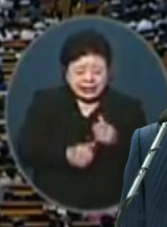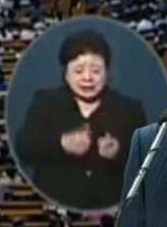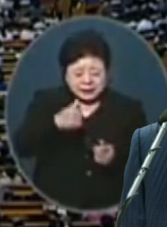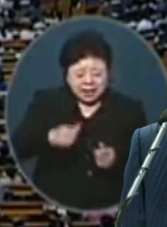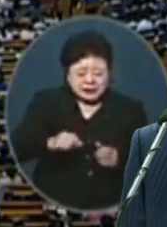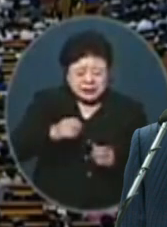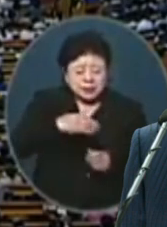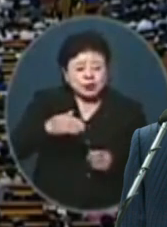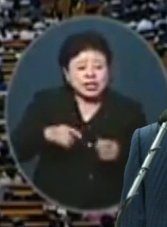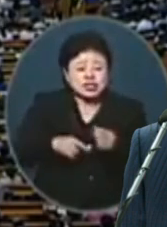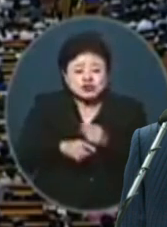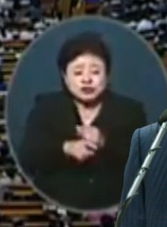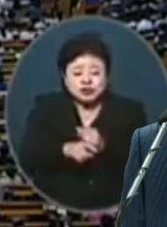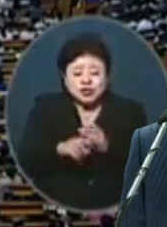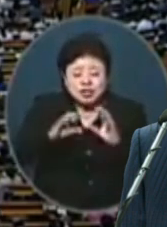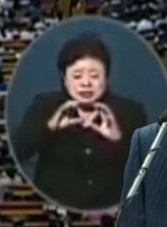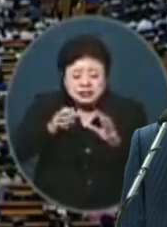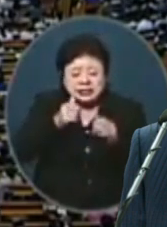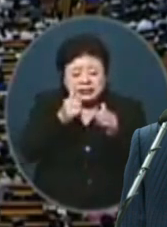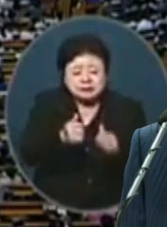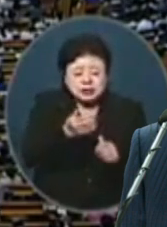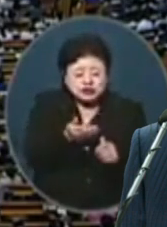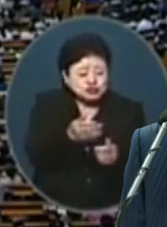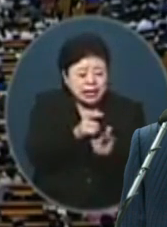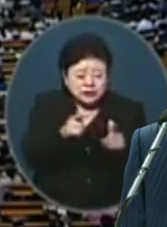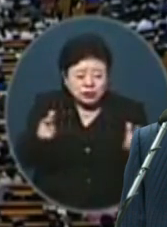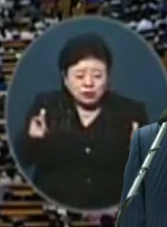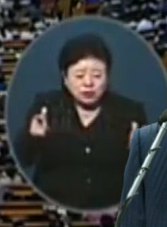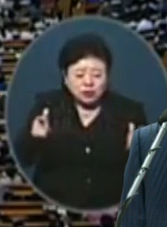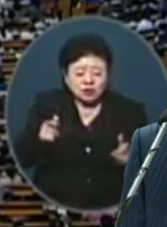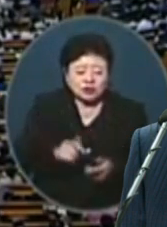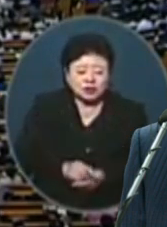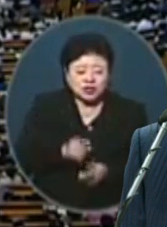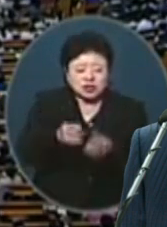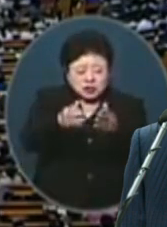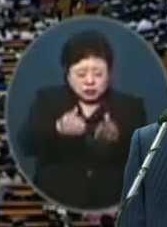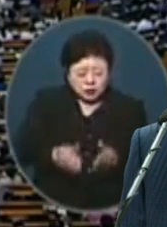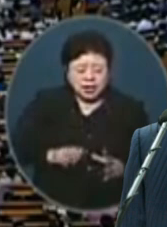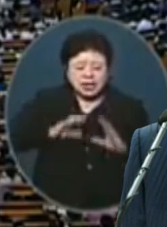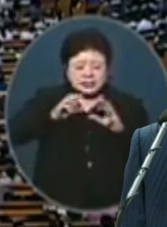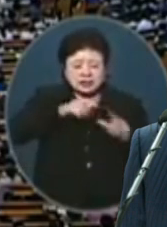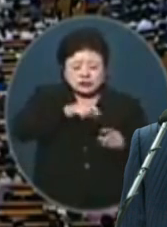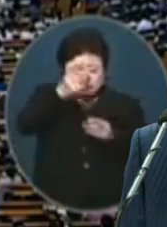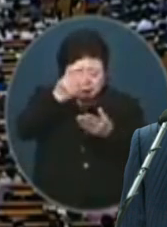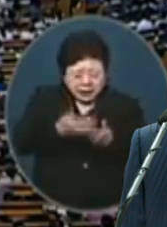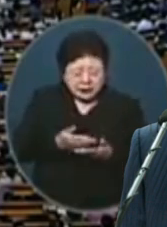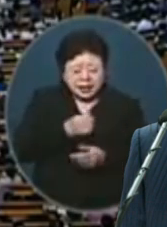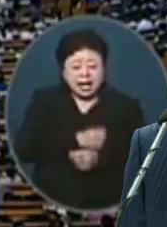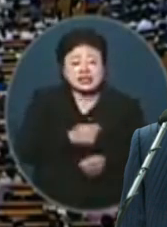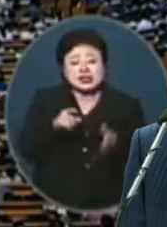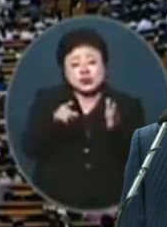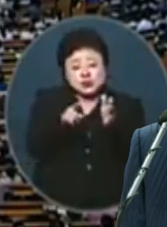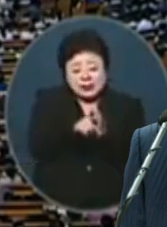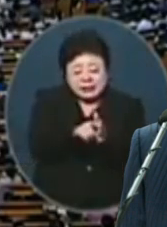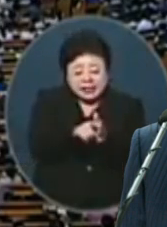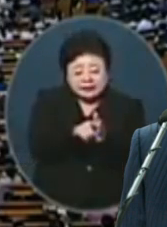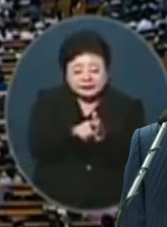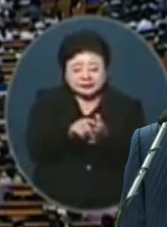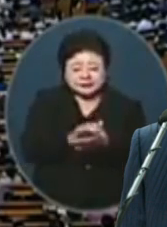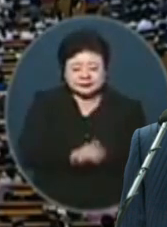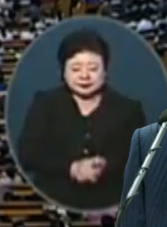보낸 것은 세상을 심판하려 하심이 아니요 그로 말미암아 세상의 구원을 받게 하려 하심이라.